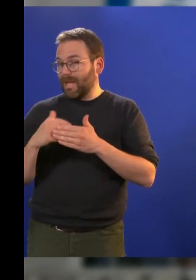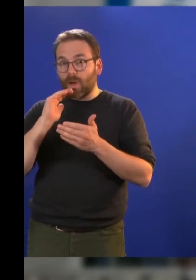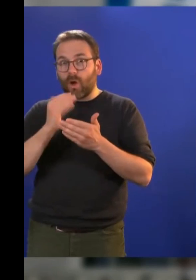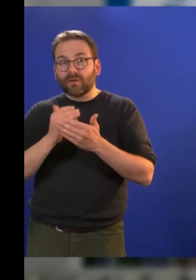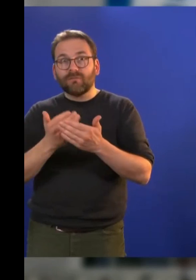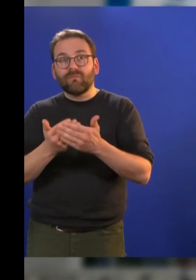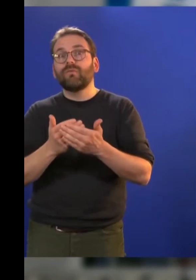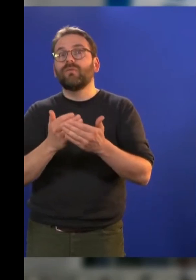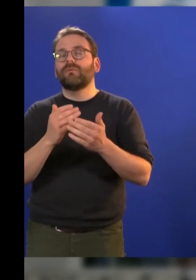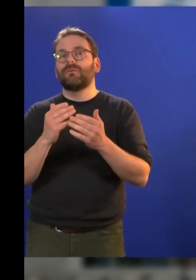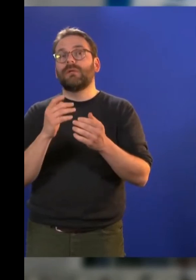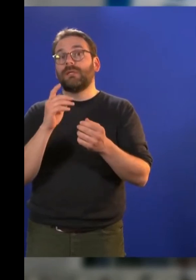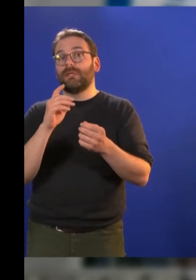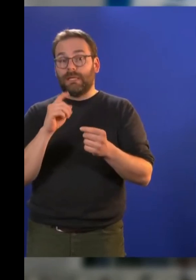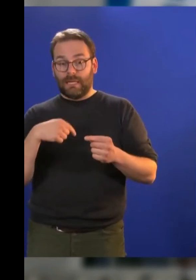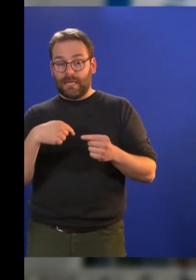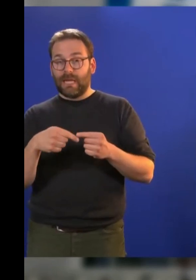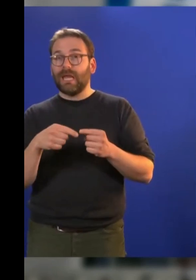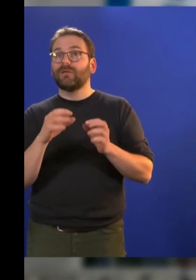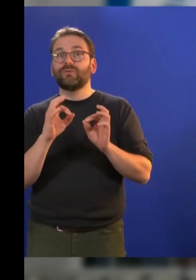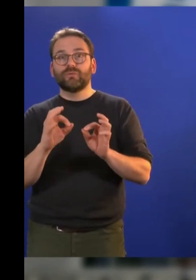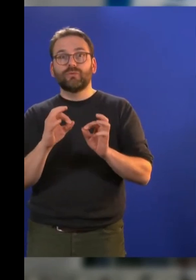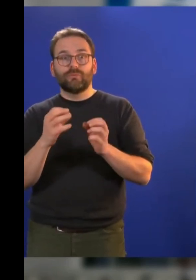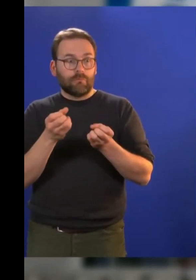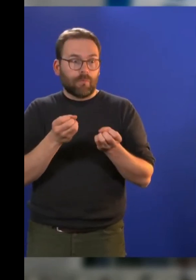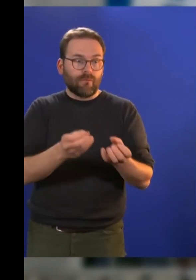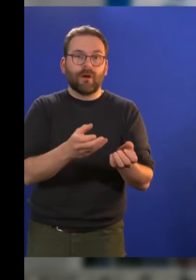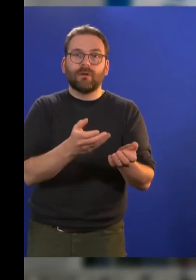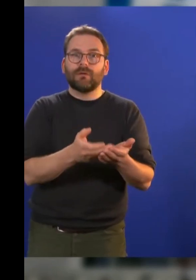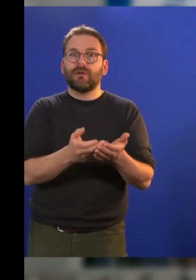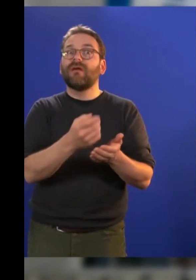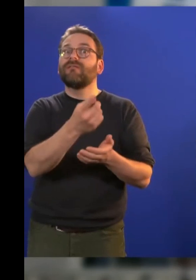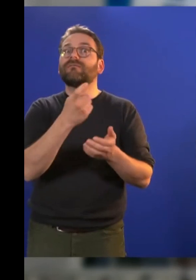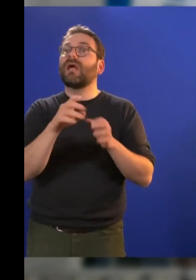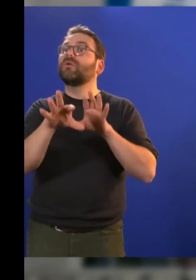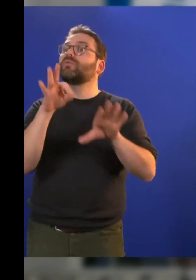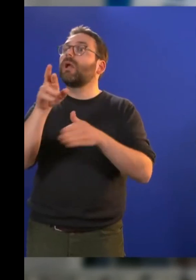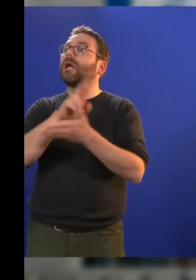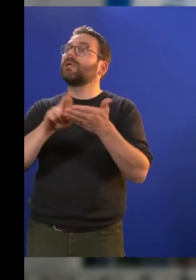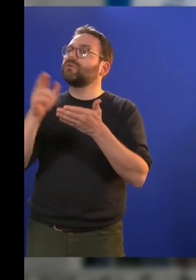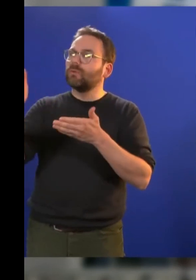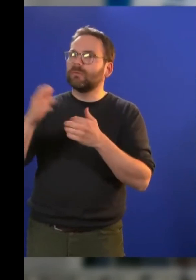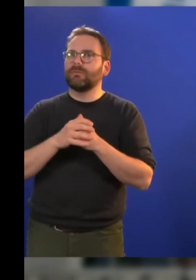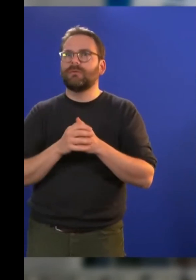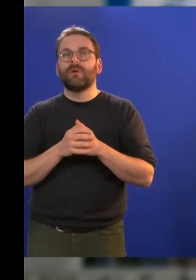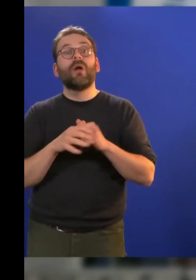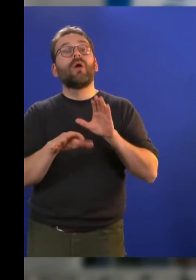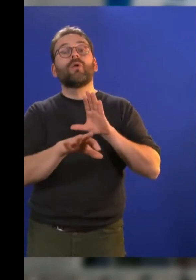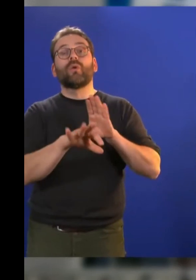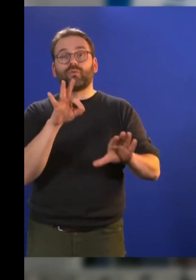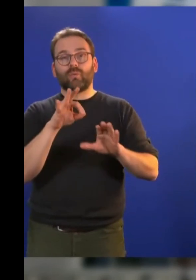d'élu de ce qui a été provoqué par les choix de la région, les choix qui sont